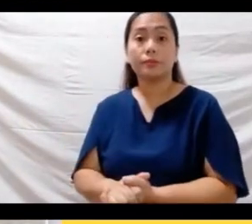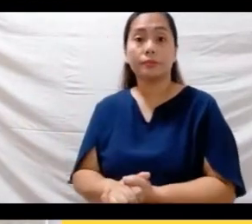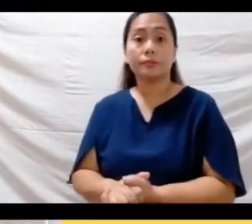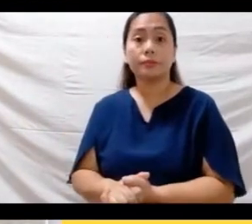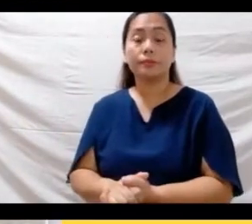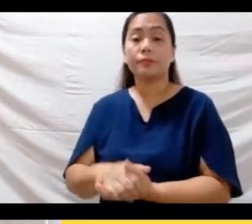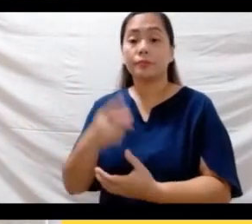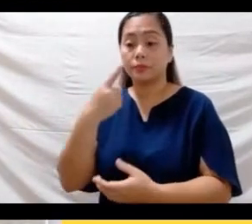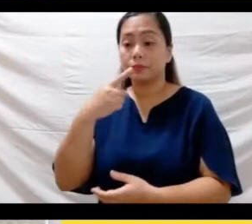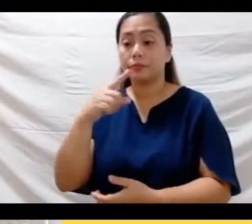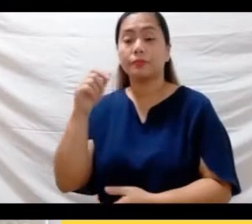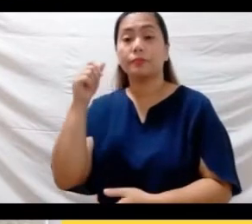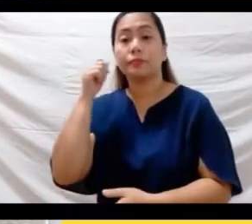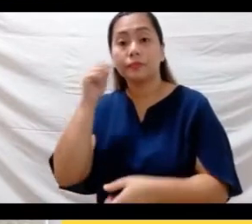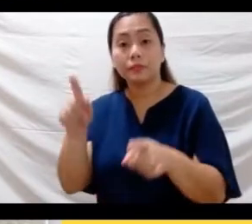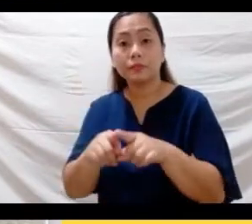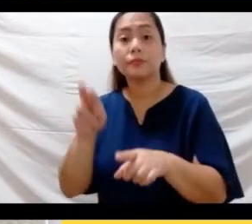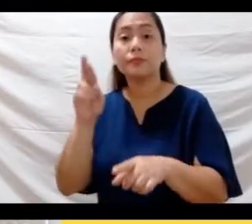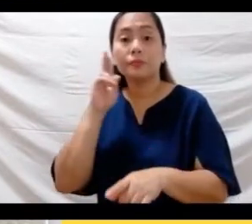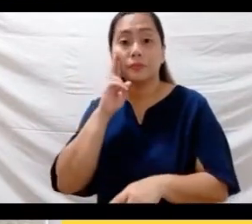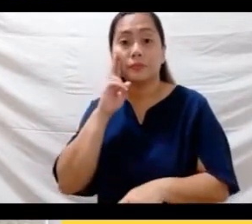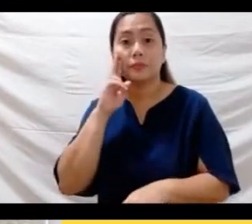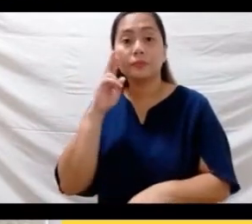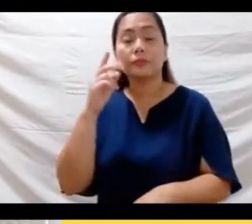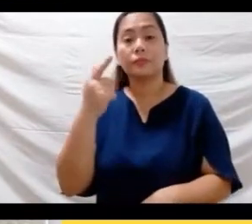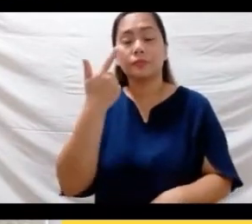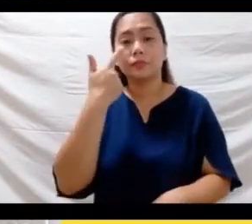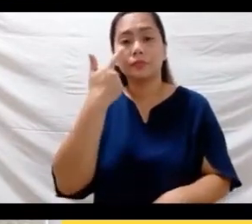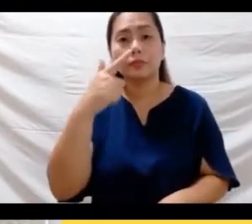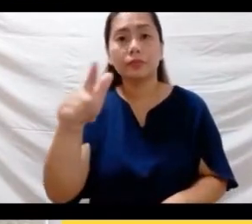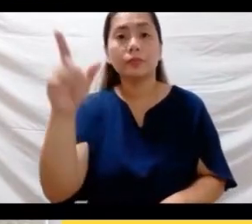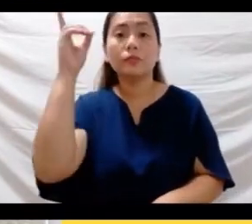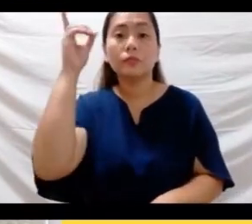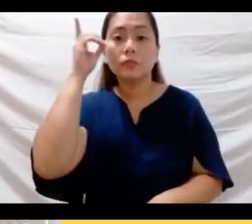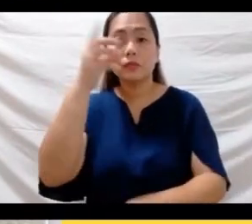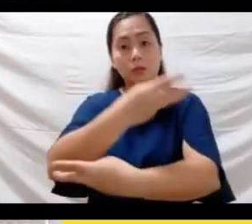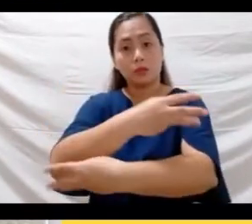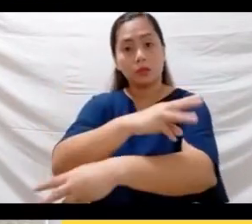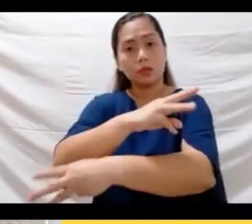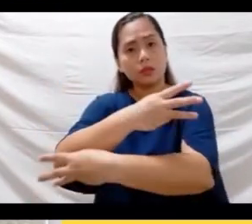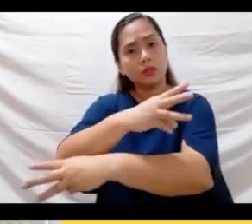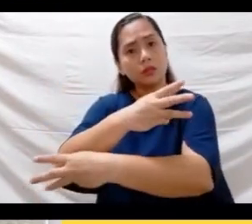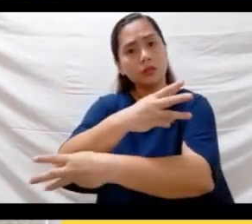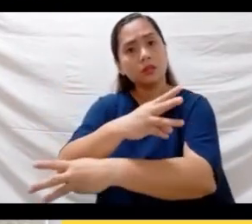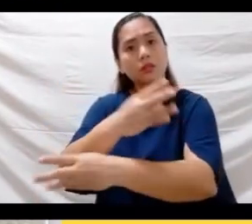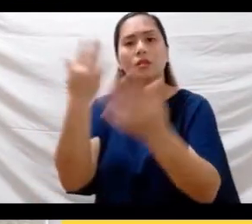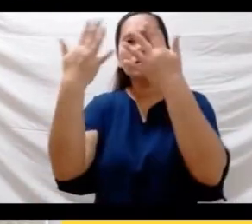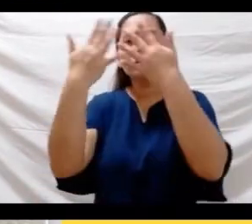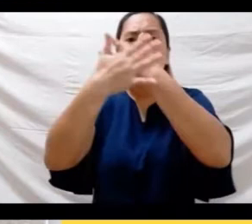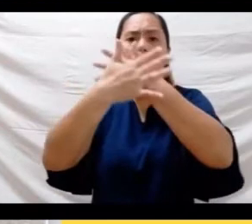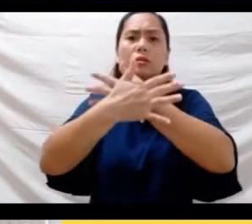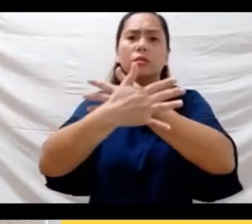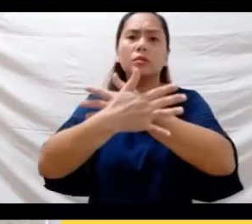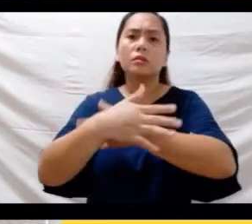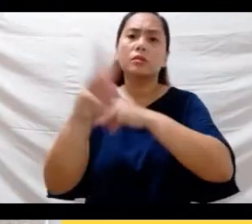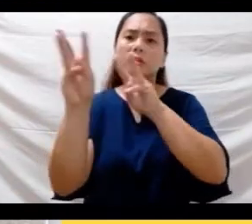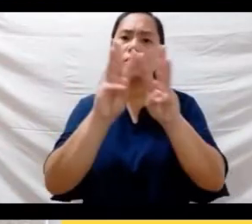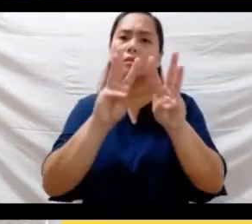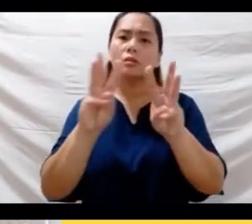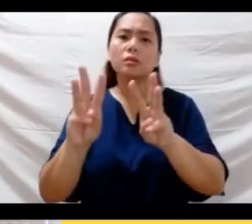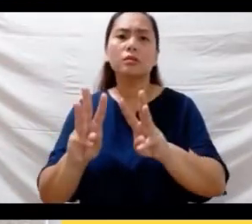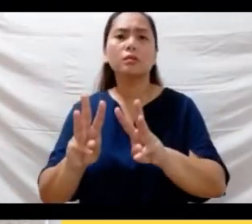Ate Rowena, tumingin si Dino sa bintana. Kulimlim ang panahon, mukhang uulan,